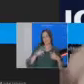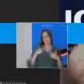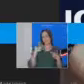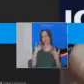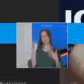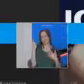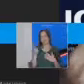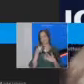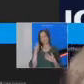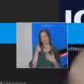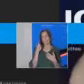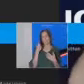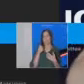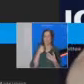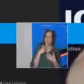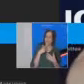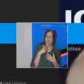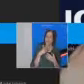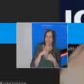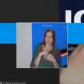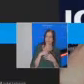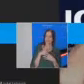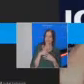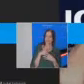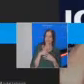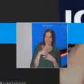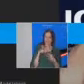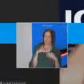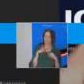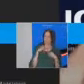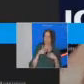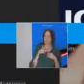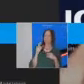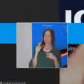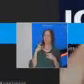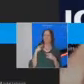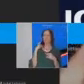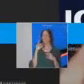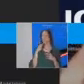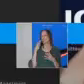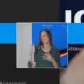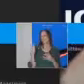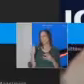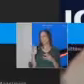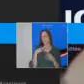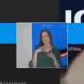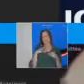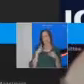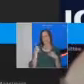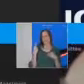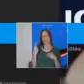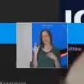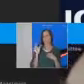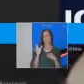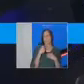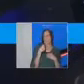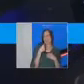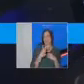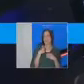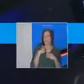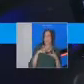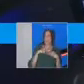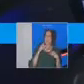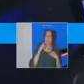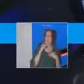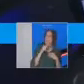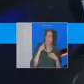יודע, אווירת שבת, אווירת חג, אווירת פה, אווירת שם. עדינה, כשאת שומעת את מה שאביטל אומרת, ואני מסכים עם כל מילה של אביטל, ואני